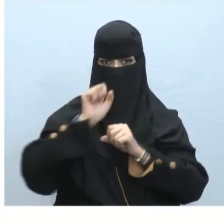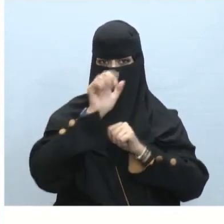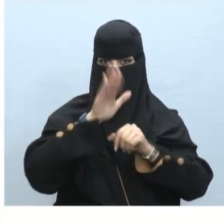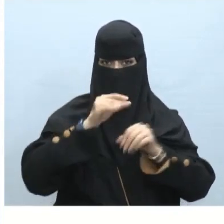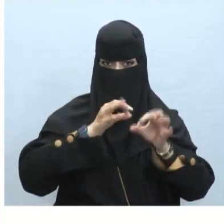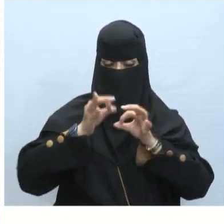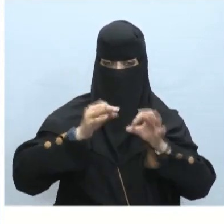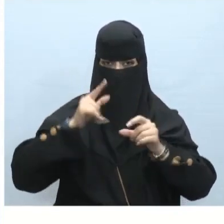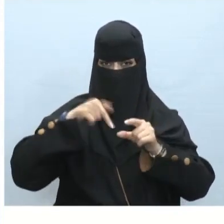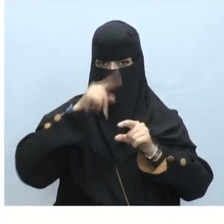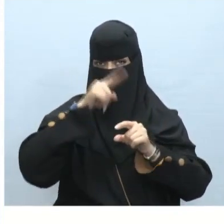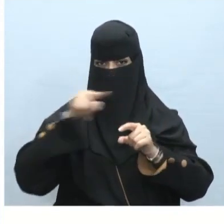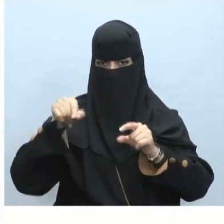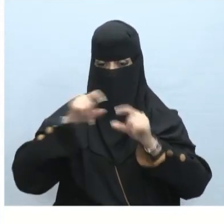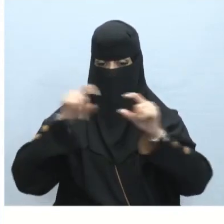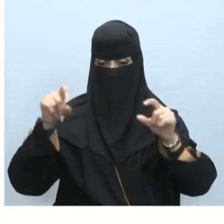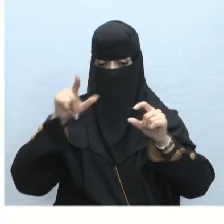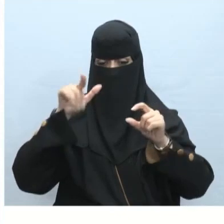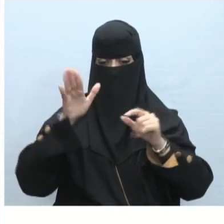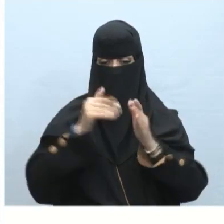بتنسيق المحور